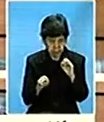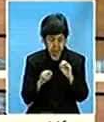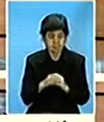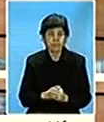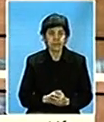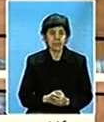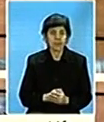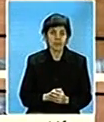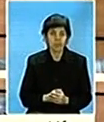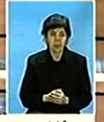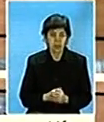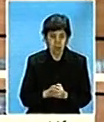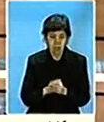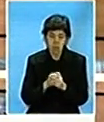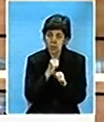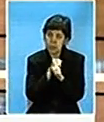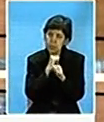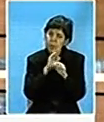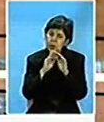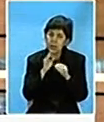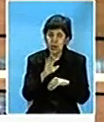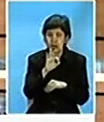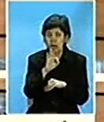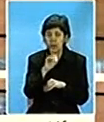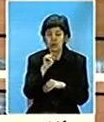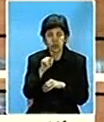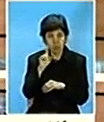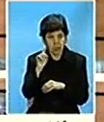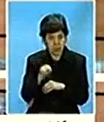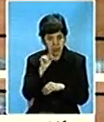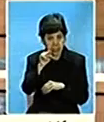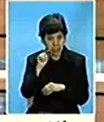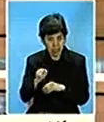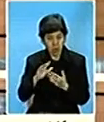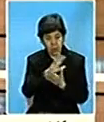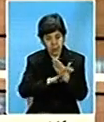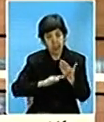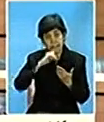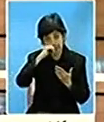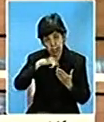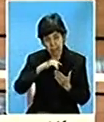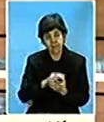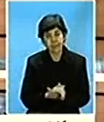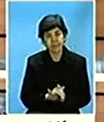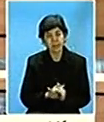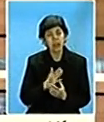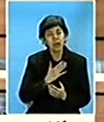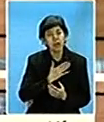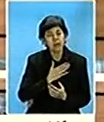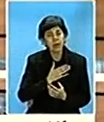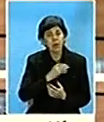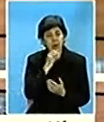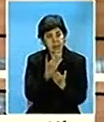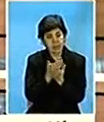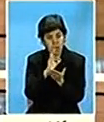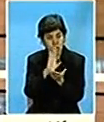100.8 ดูแล้วเป็นสัดส่วนแค่ 19.1 ของผลิตภัณฑ์รวมของประเทศนี้ก็ขอเรียนว่าโดยงบ